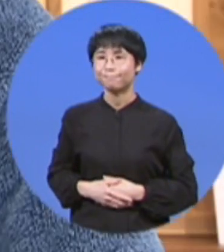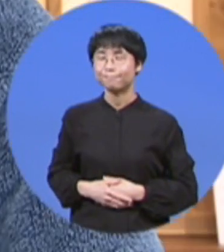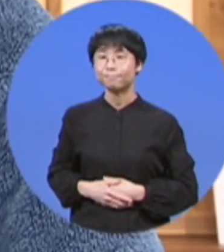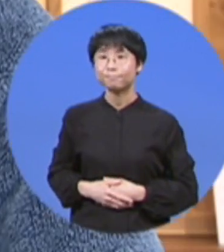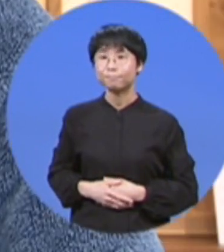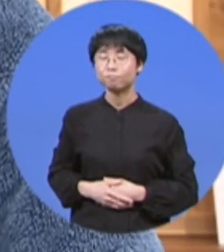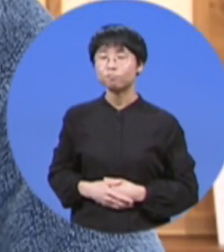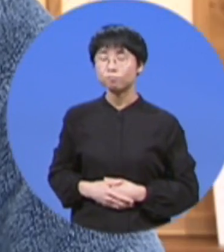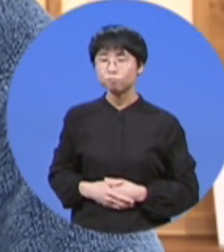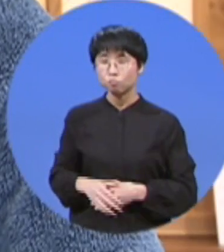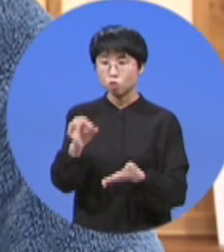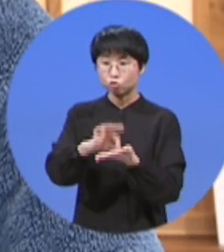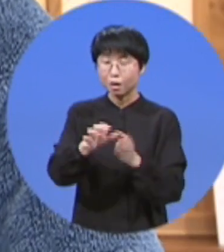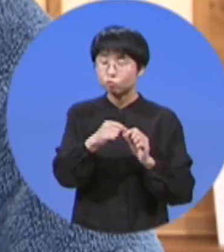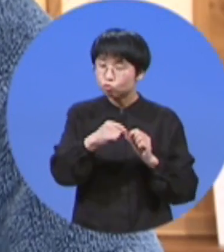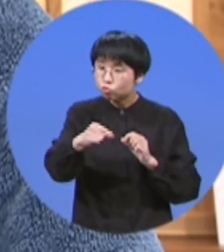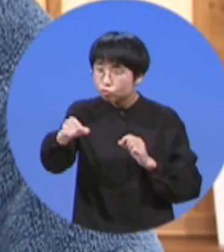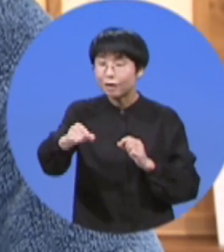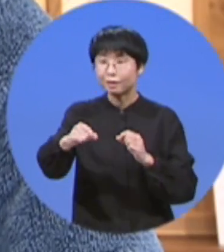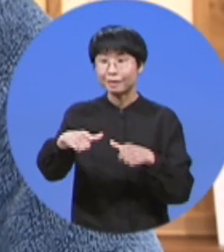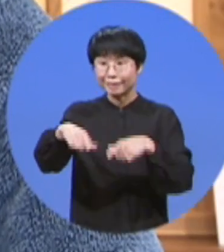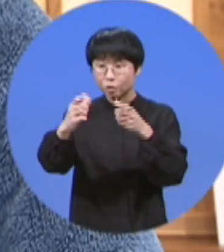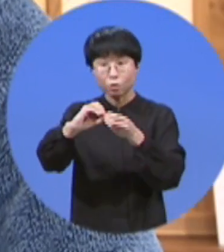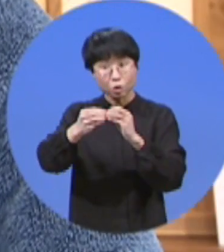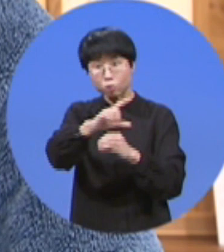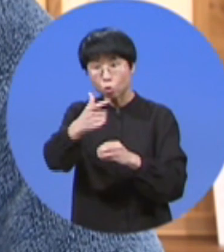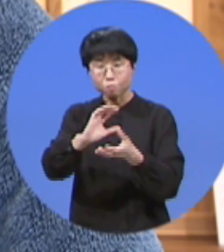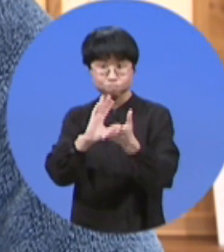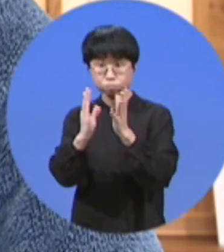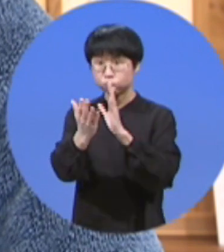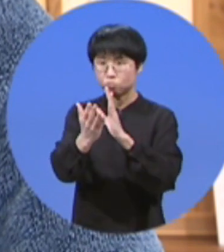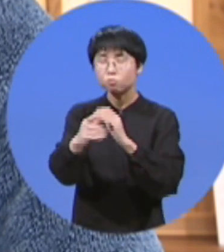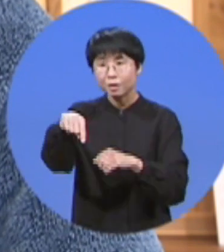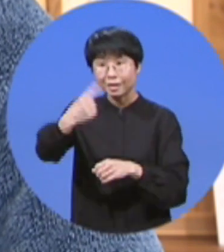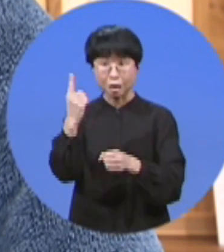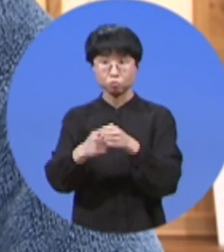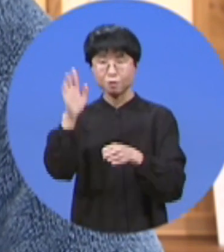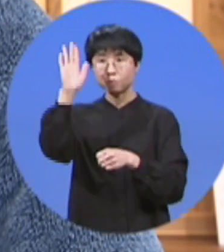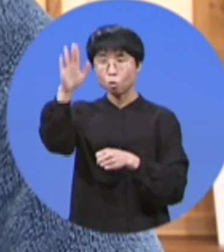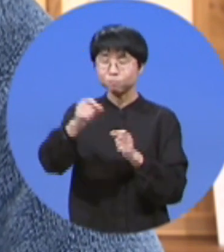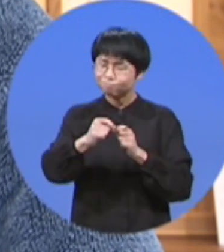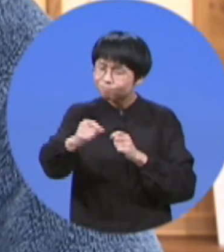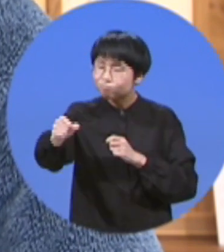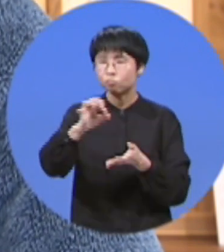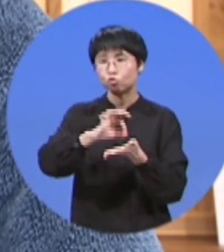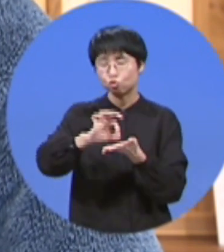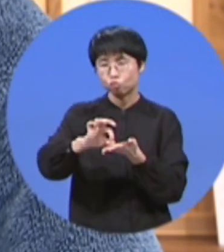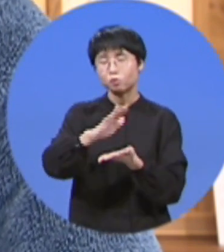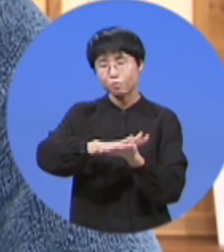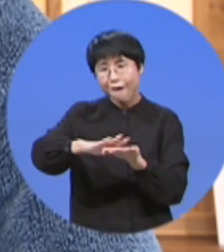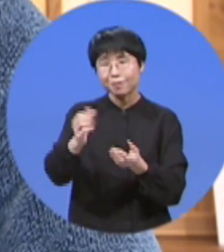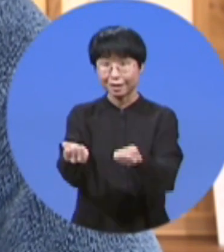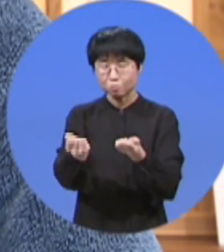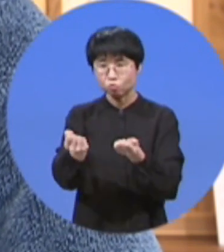やっぱり使うことによって木の風合いも増してきますんで、やっぱりこう100年後それでも美しい家具っていうのが、やっぱり